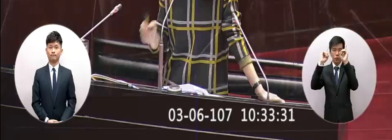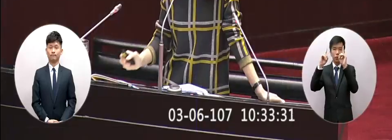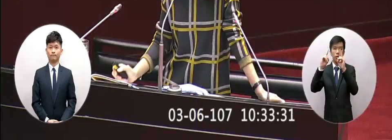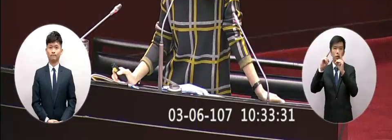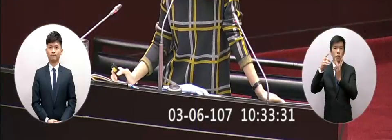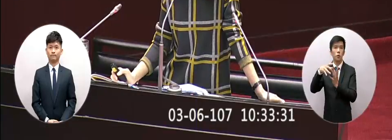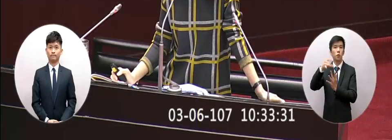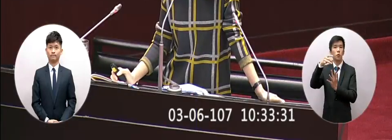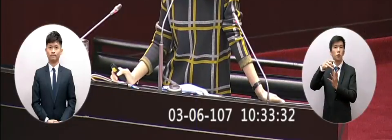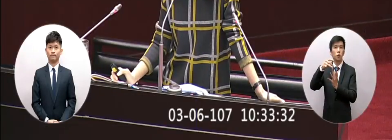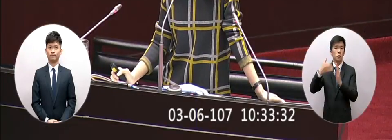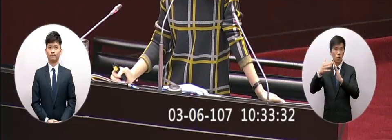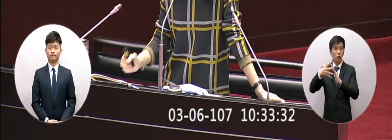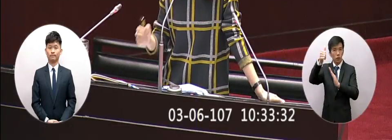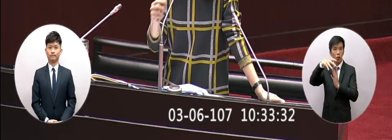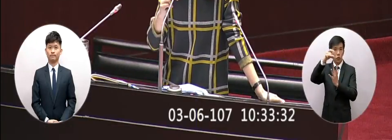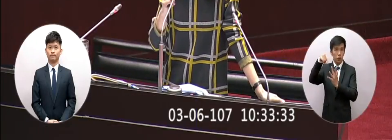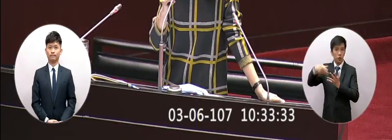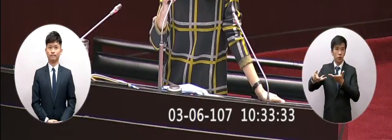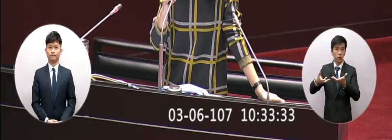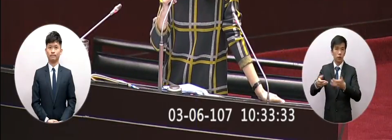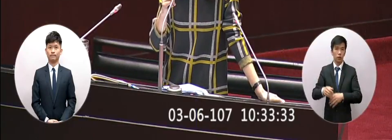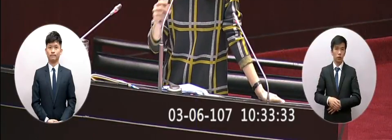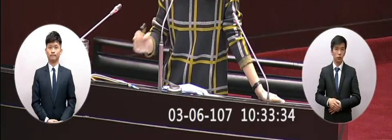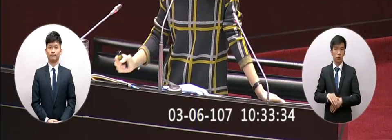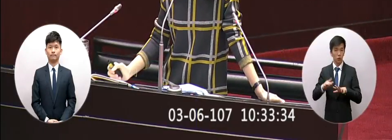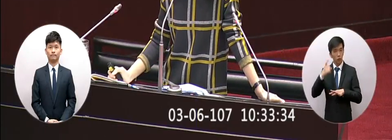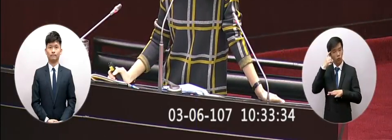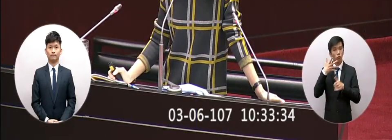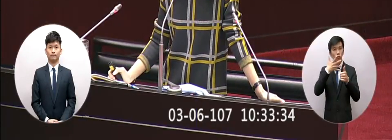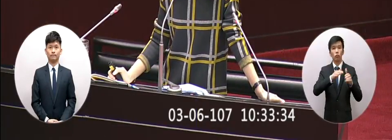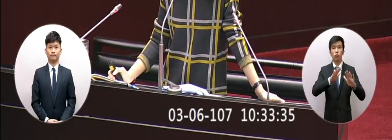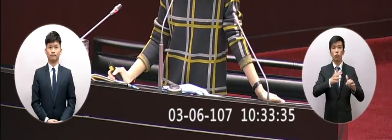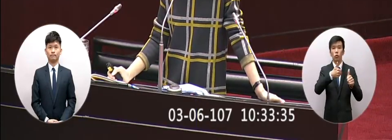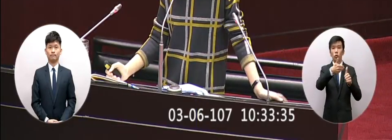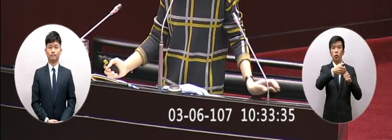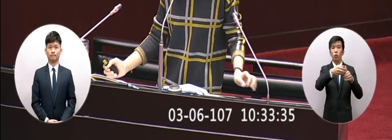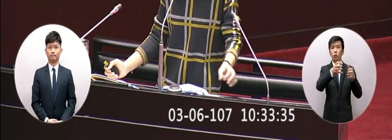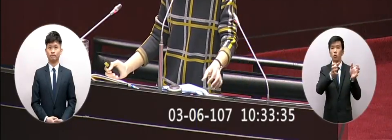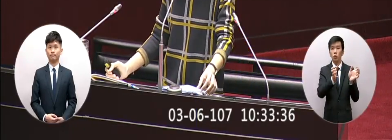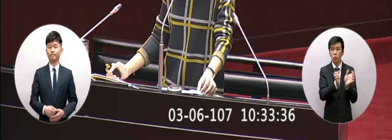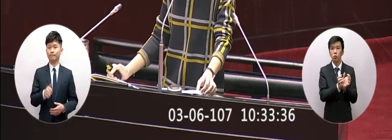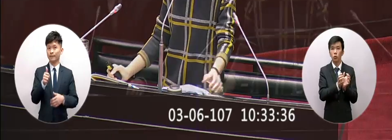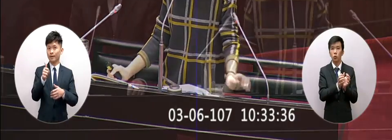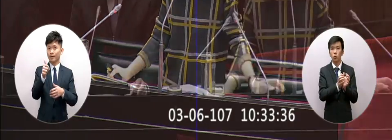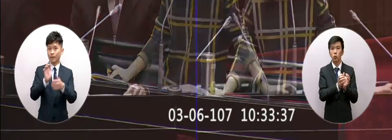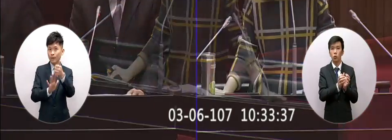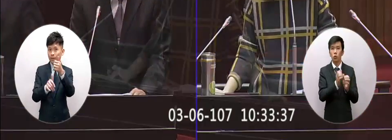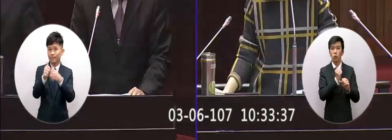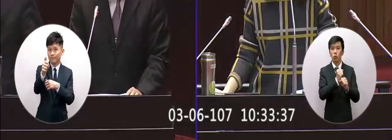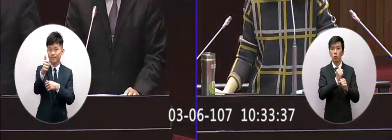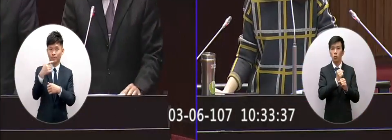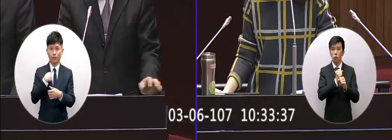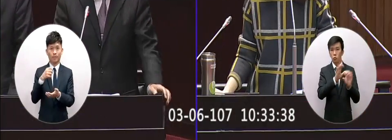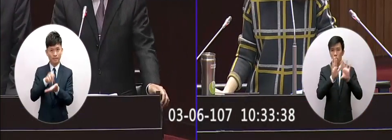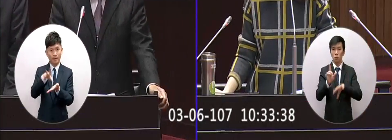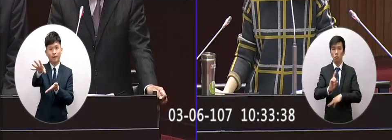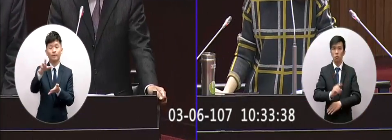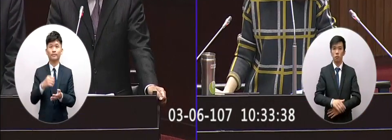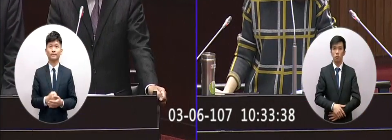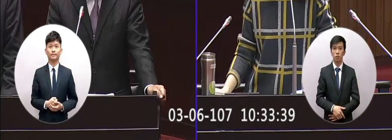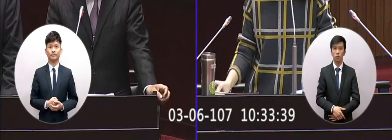目前教育部的一个处理状况到底是怎么样 我来谢谢委员我跟委员做个报告